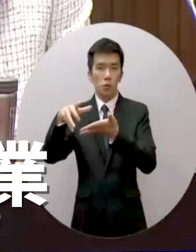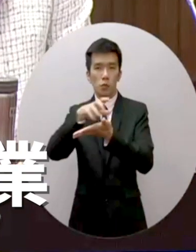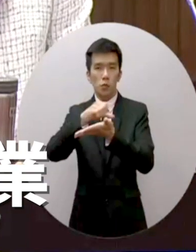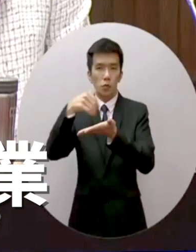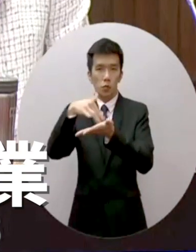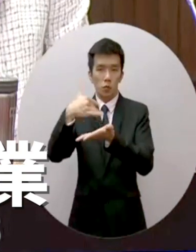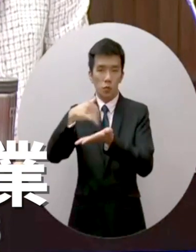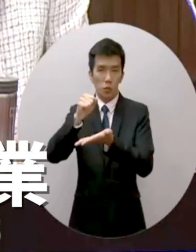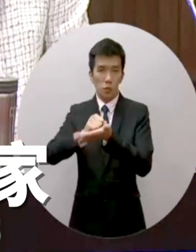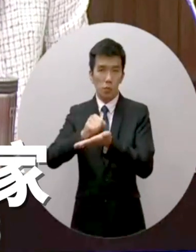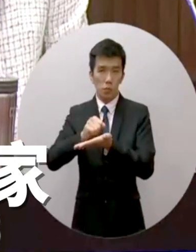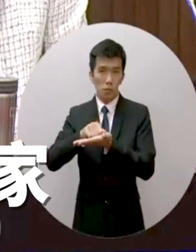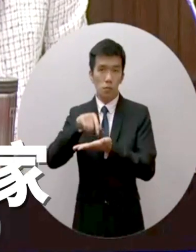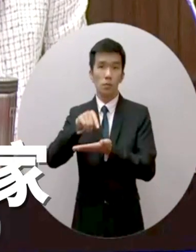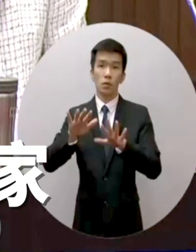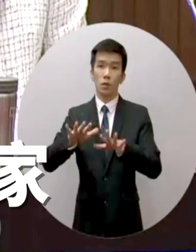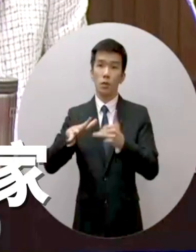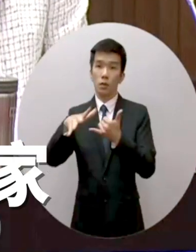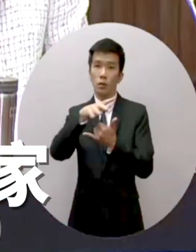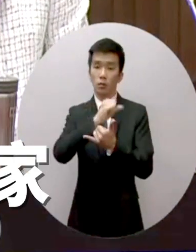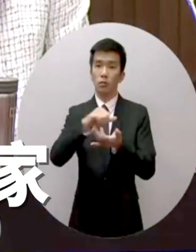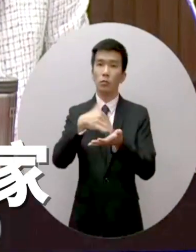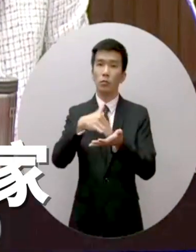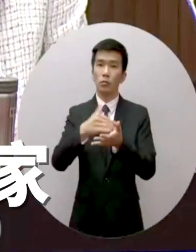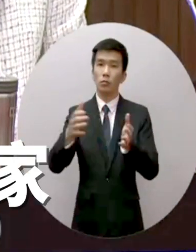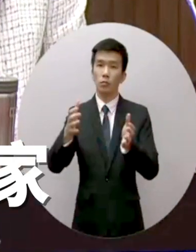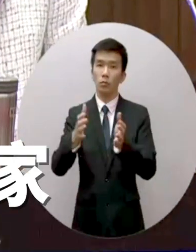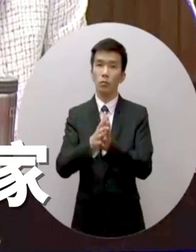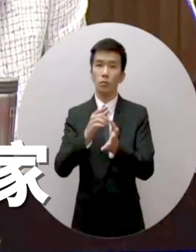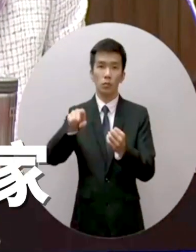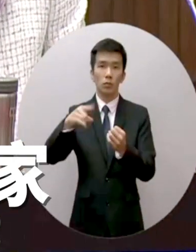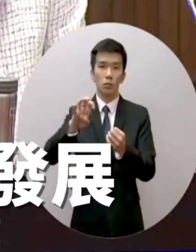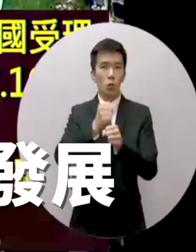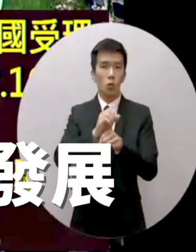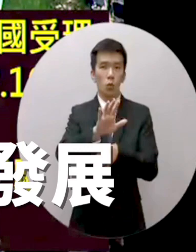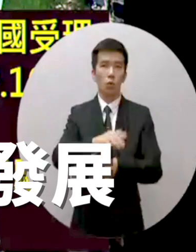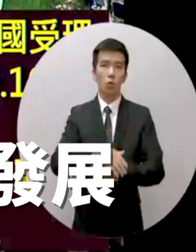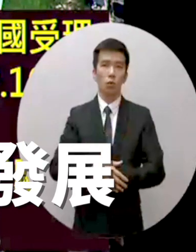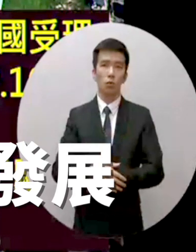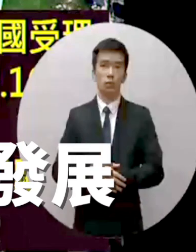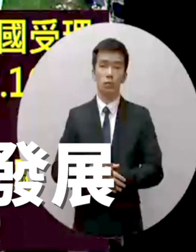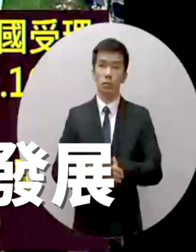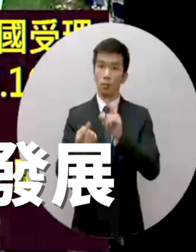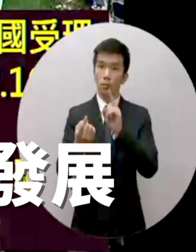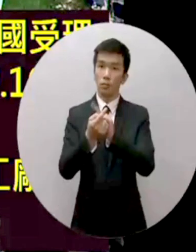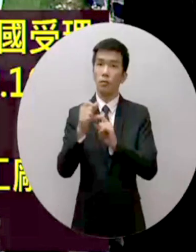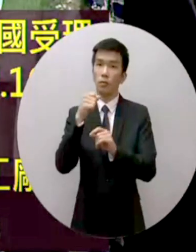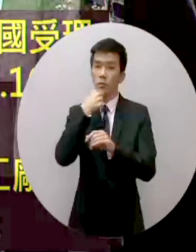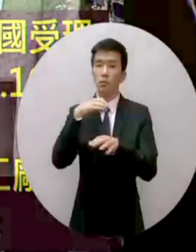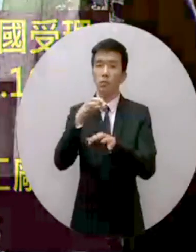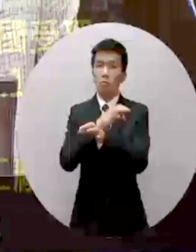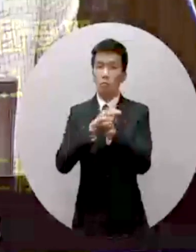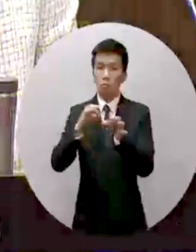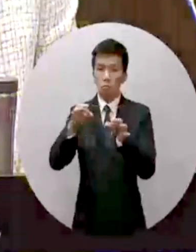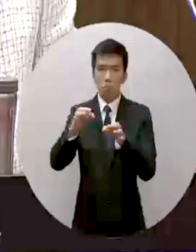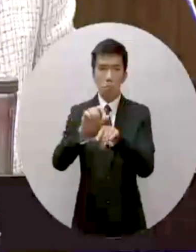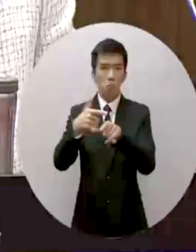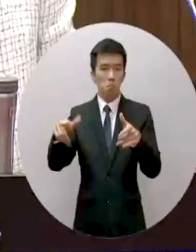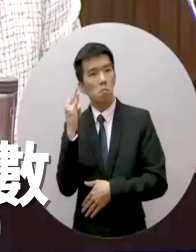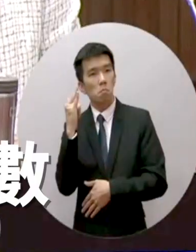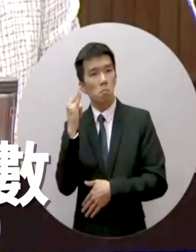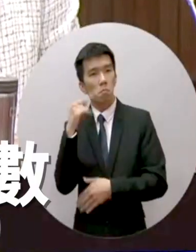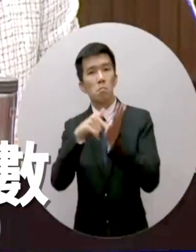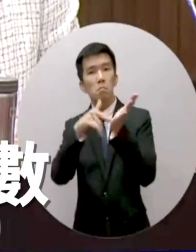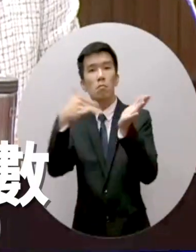前台湾的中小企业有143万余家，所以对整个台湾经济发展真的是非常的重